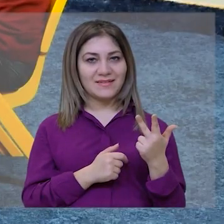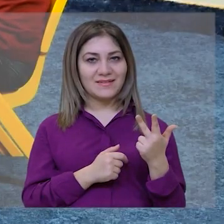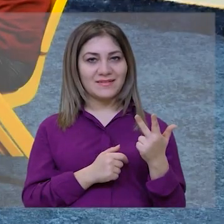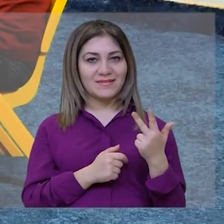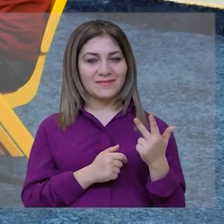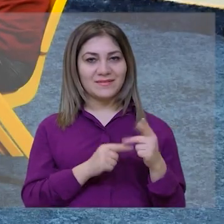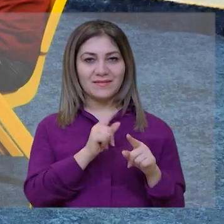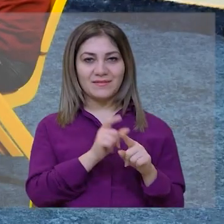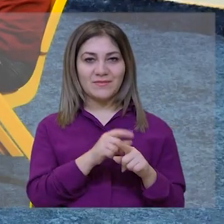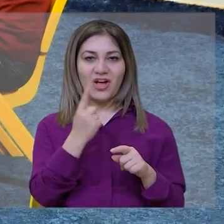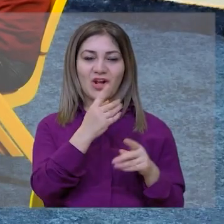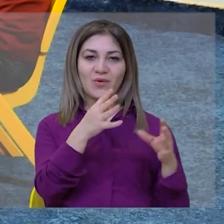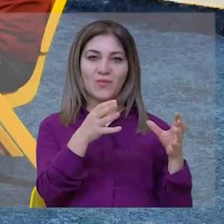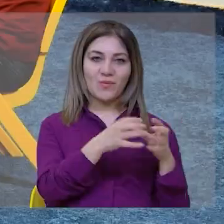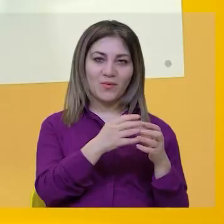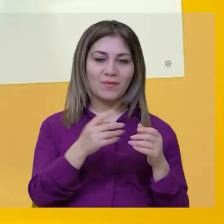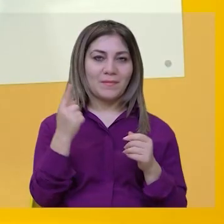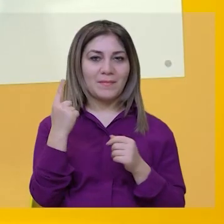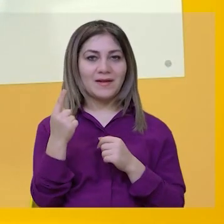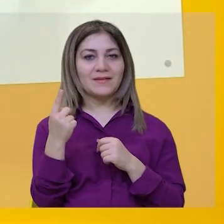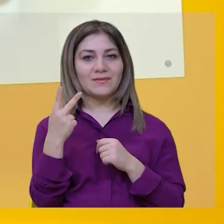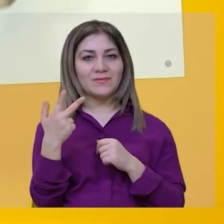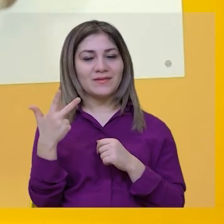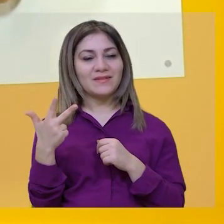1 2 3 3 բառ ունի առաջին խումբը